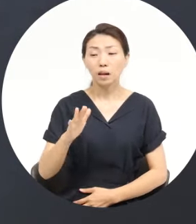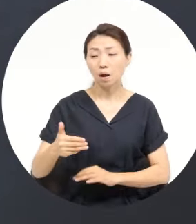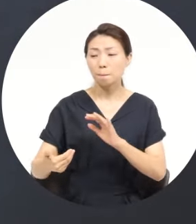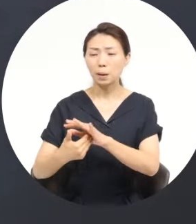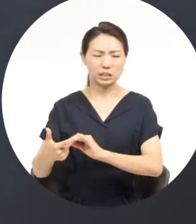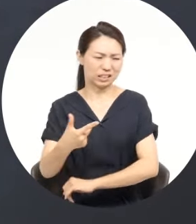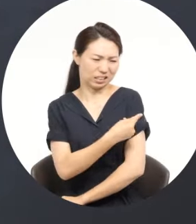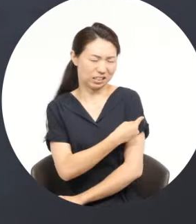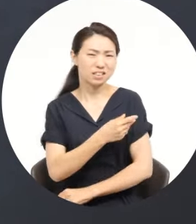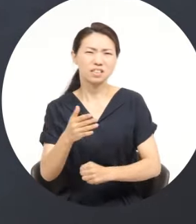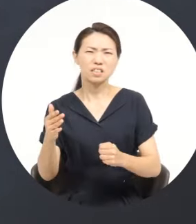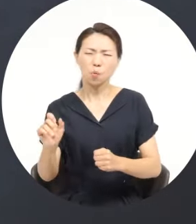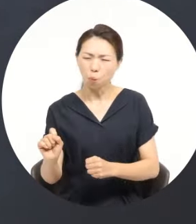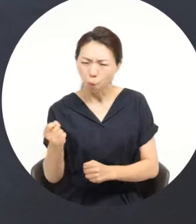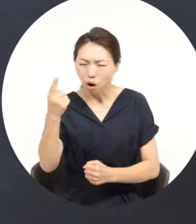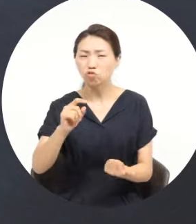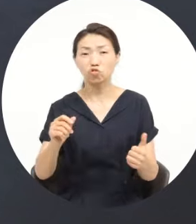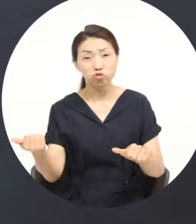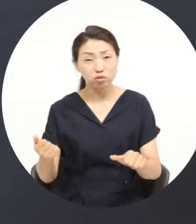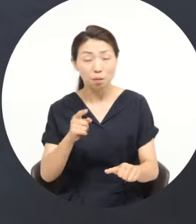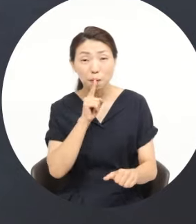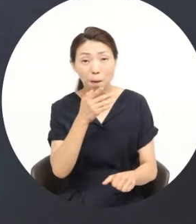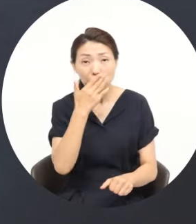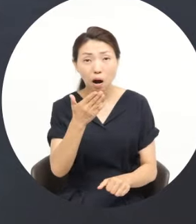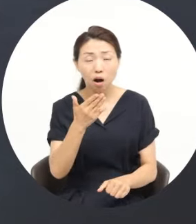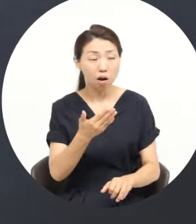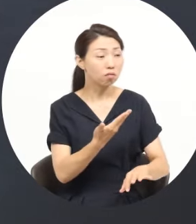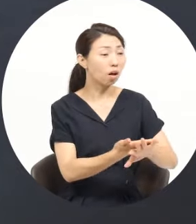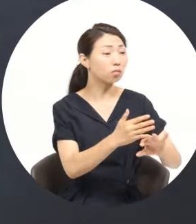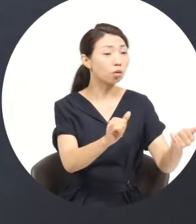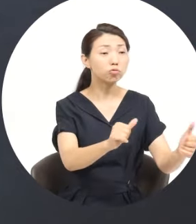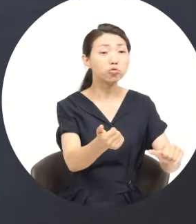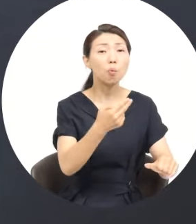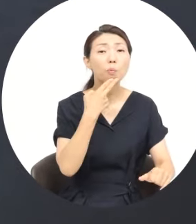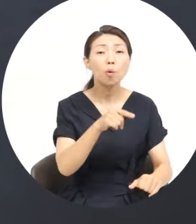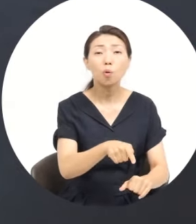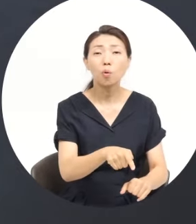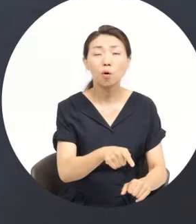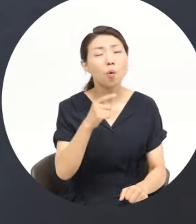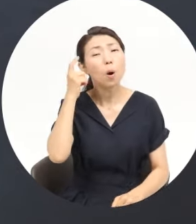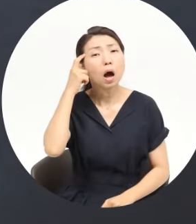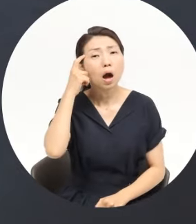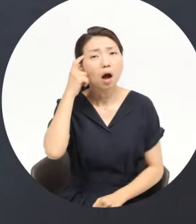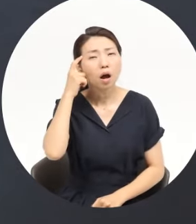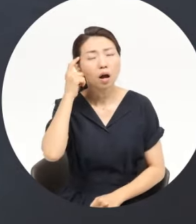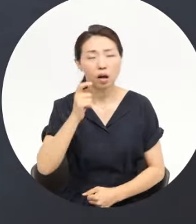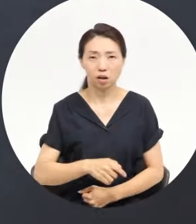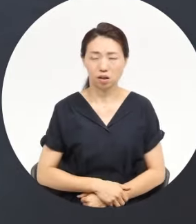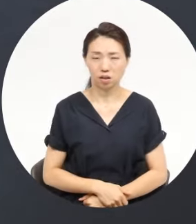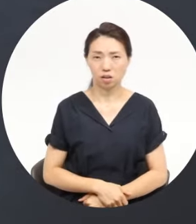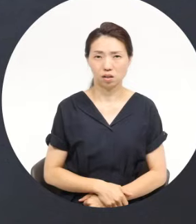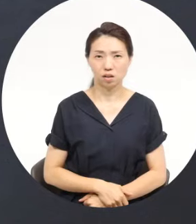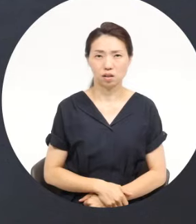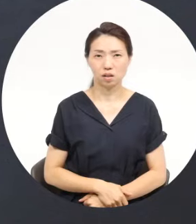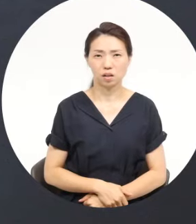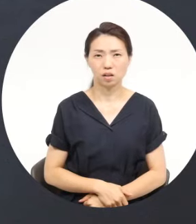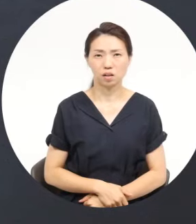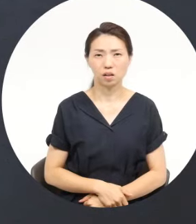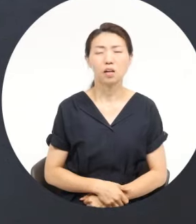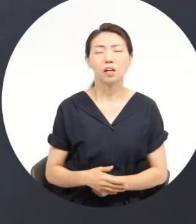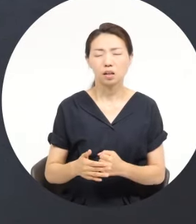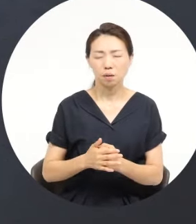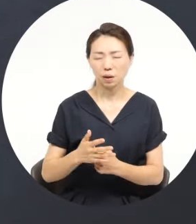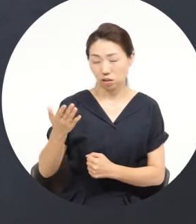갖다 백신 때문에 죽었다 이렇게 말할 수도 있지만은 그 왜 딴 사람은 안 죽나 이런 문제가 생기잖아요. 그러면 그때